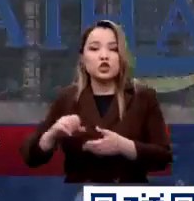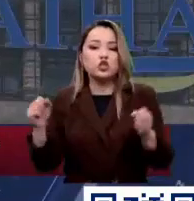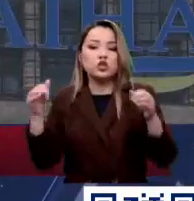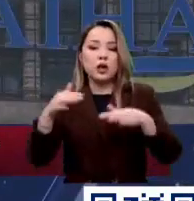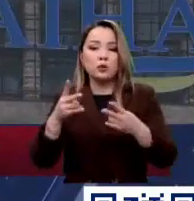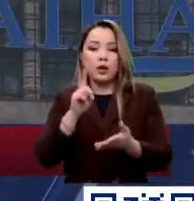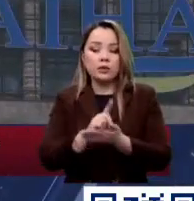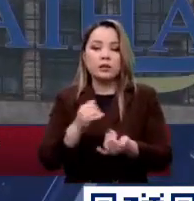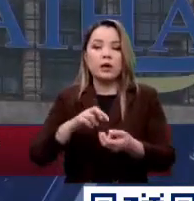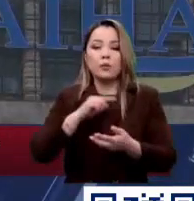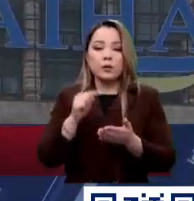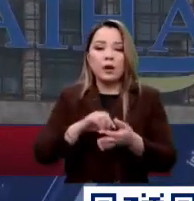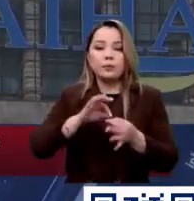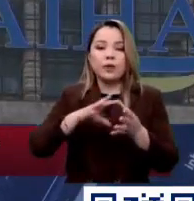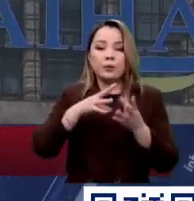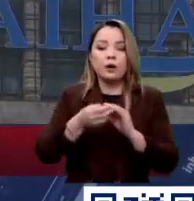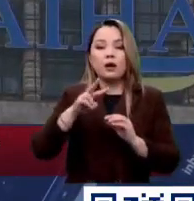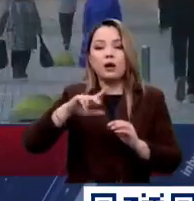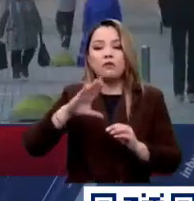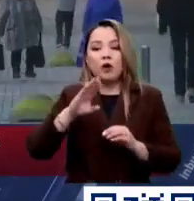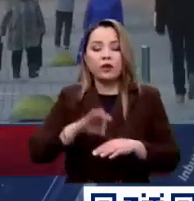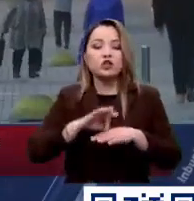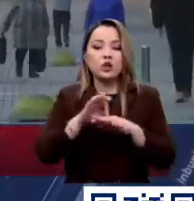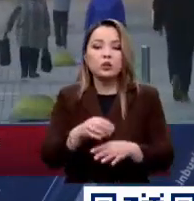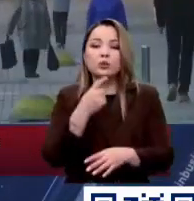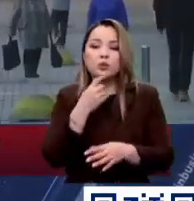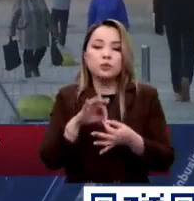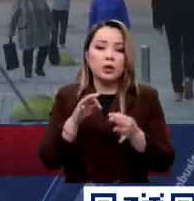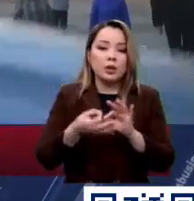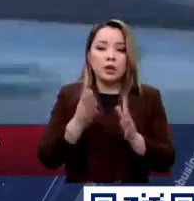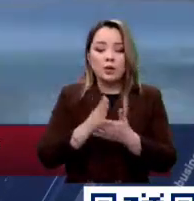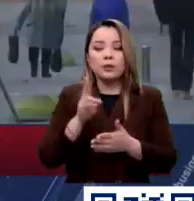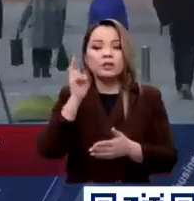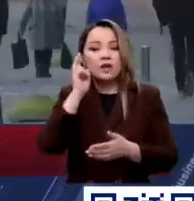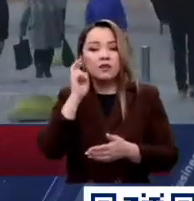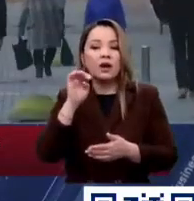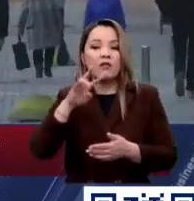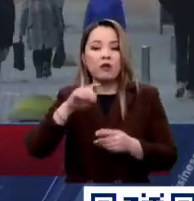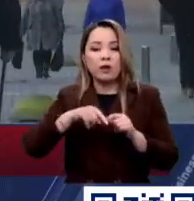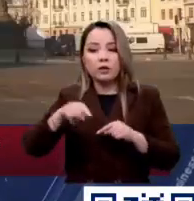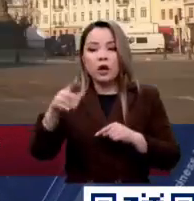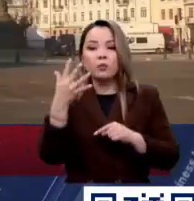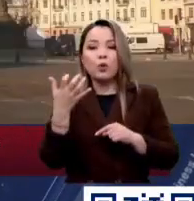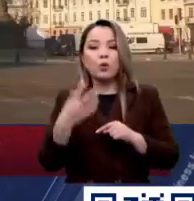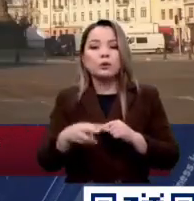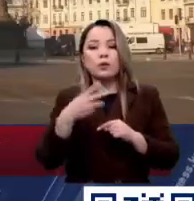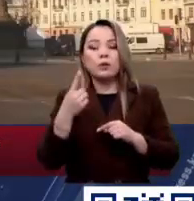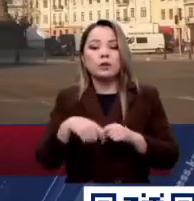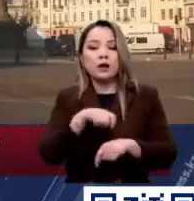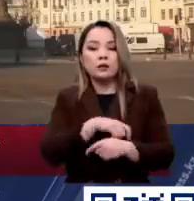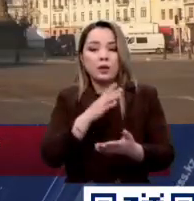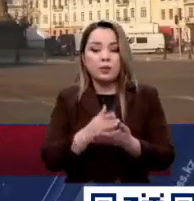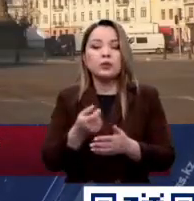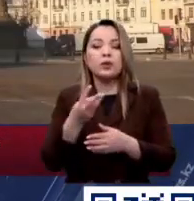керек. Бірақ мәселенің бәрі сол Львовқа жетуде болып тұр. Өйткені Киев пен Львов қаласының арасы 531 шақырым. Оған